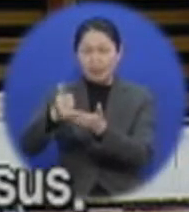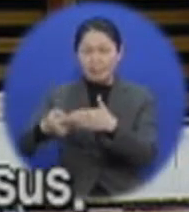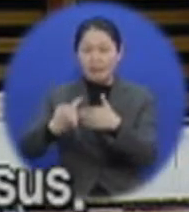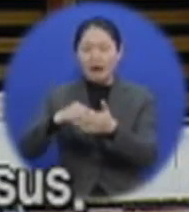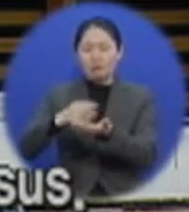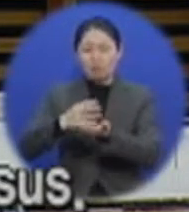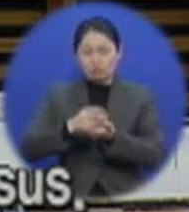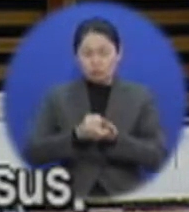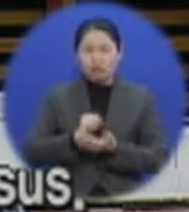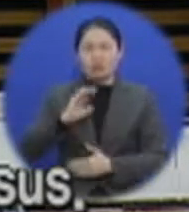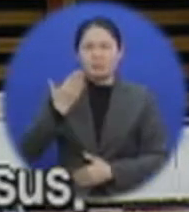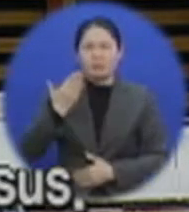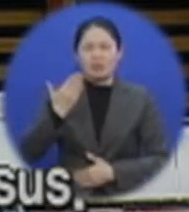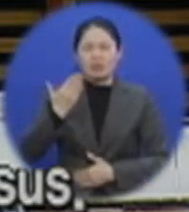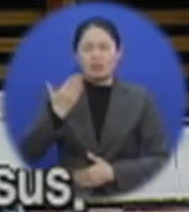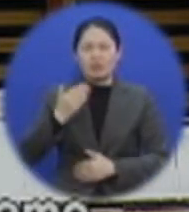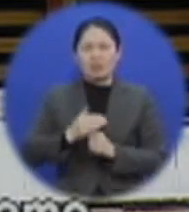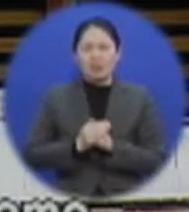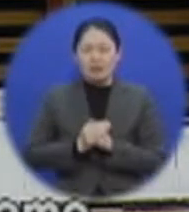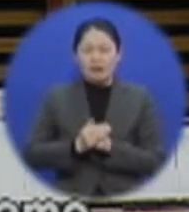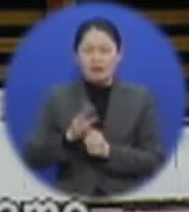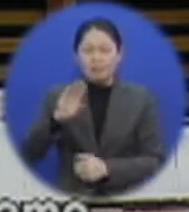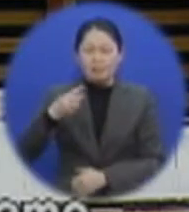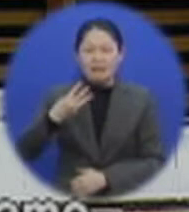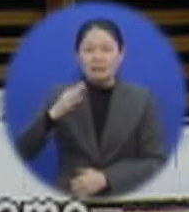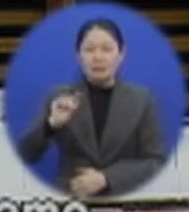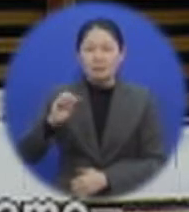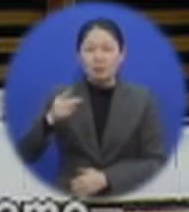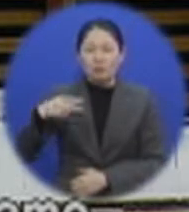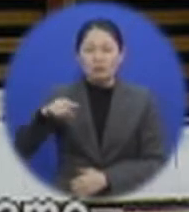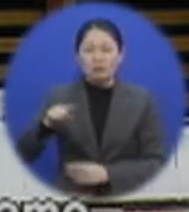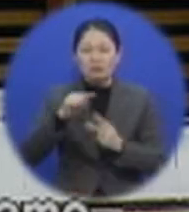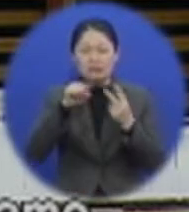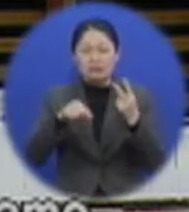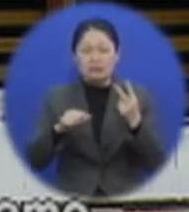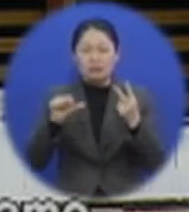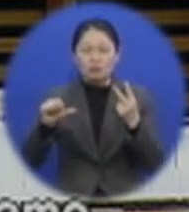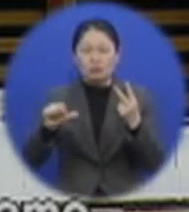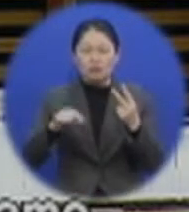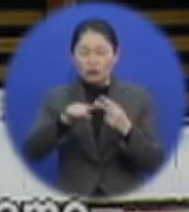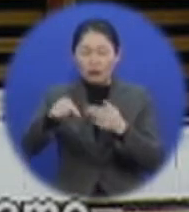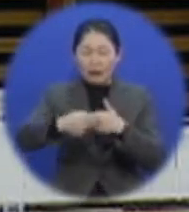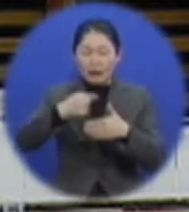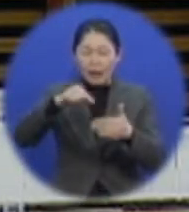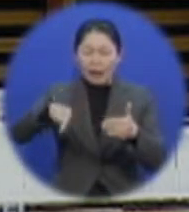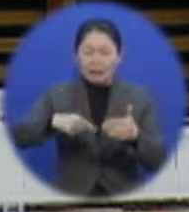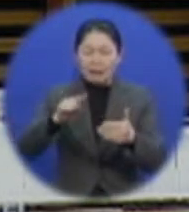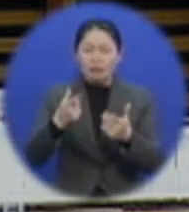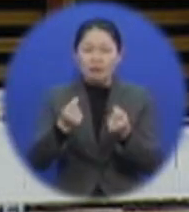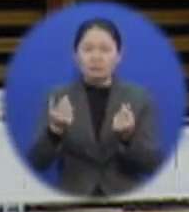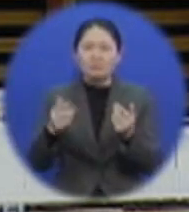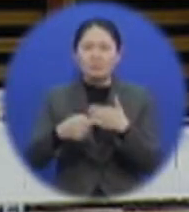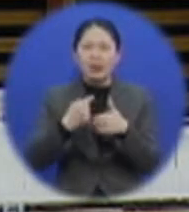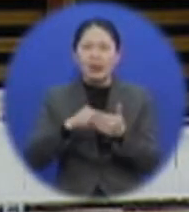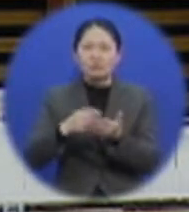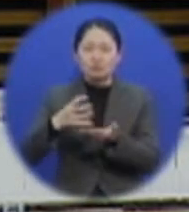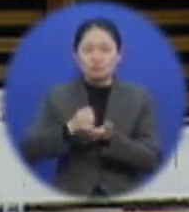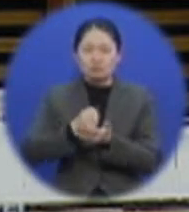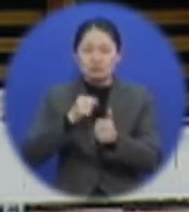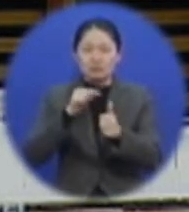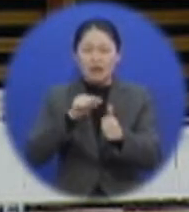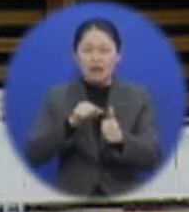됩니다 빌리 포즈 2장 5절에 너희 안에 이 마음을 품으라 곧 그리스도 예수의 마음이니